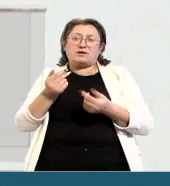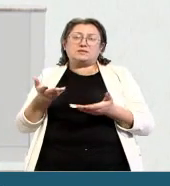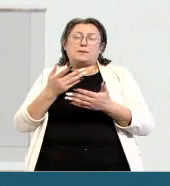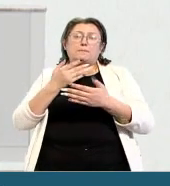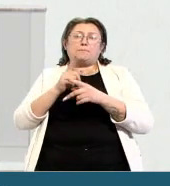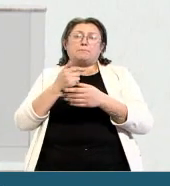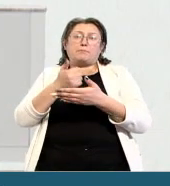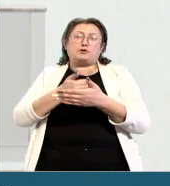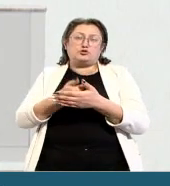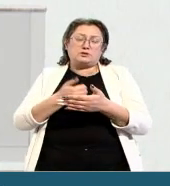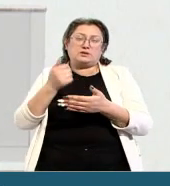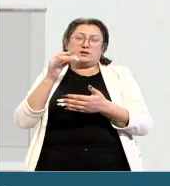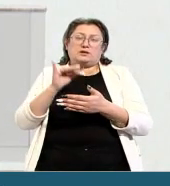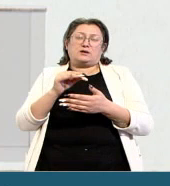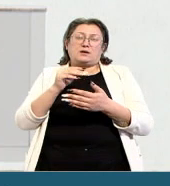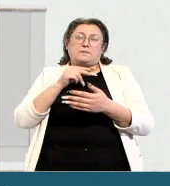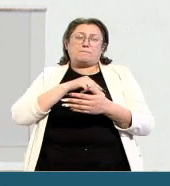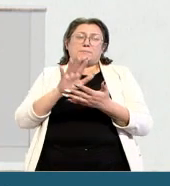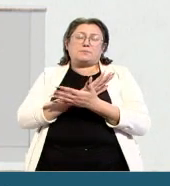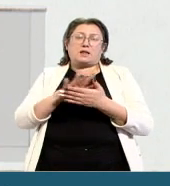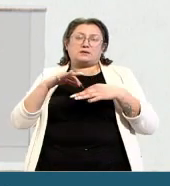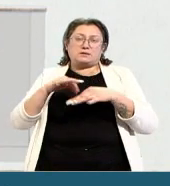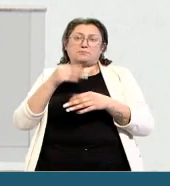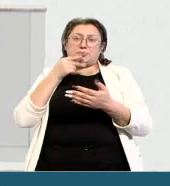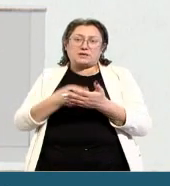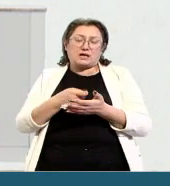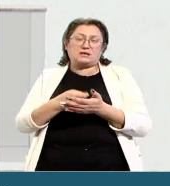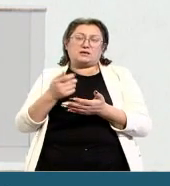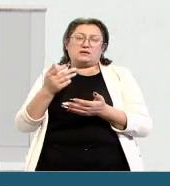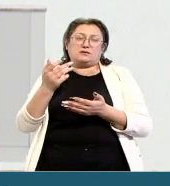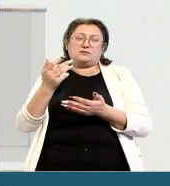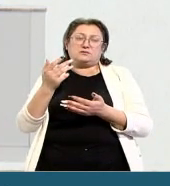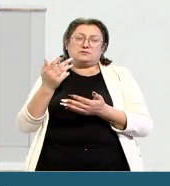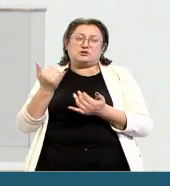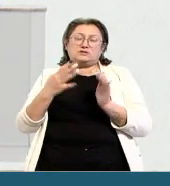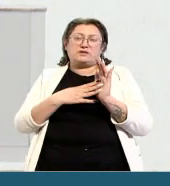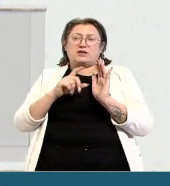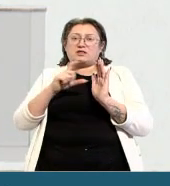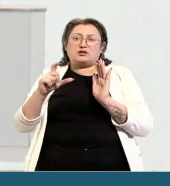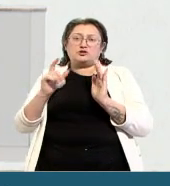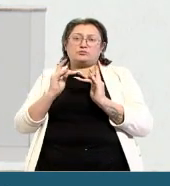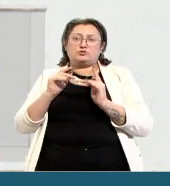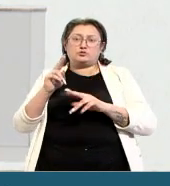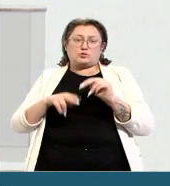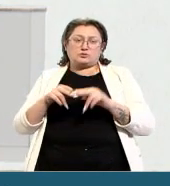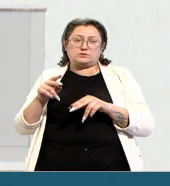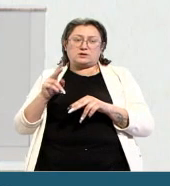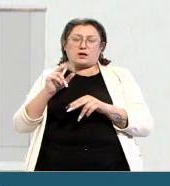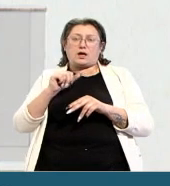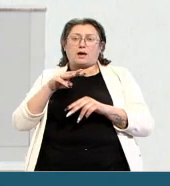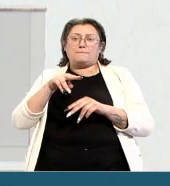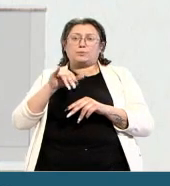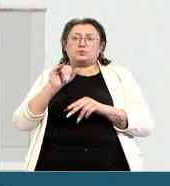поощрения персонала, представлен бесплатный трансфер, питание, строится сейчас 9-этажное общежитие кампусного